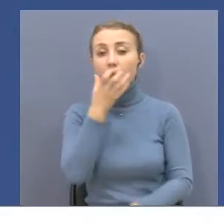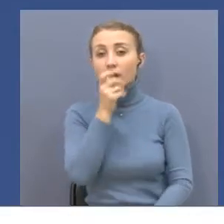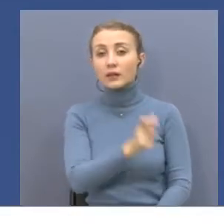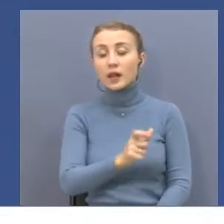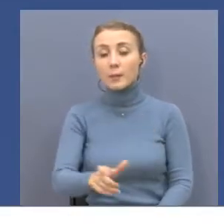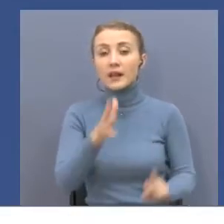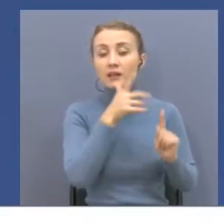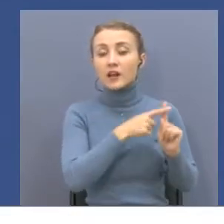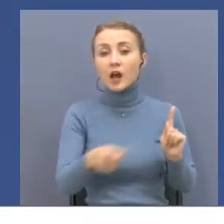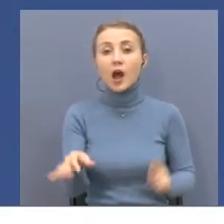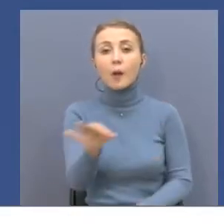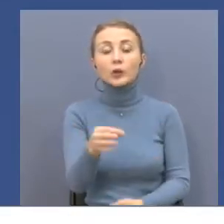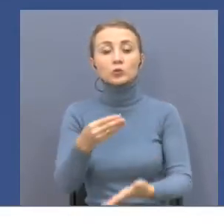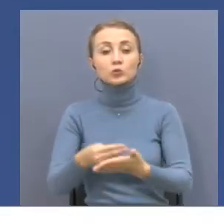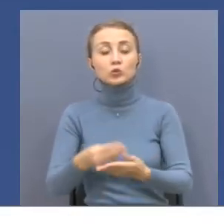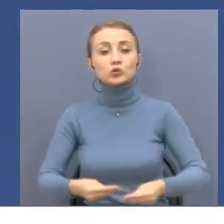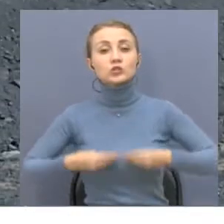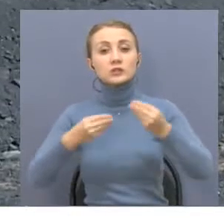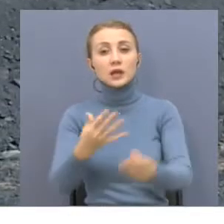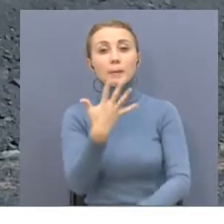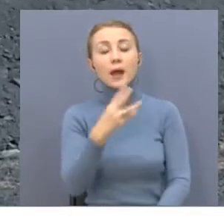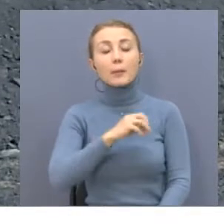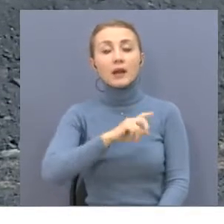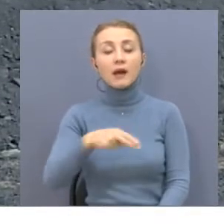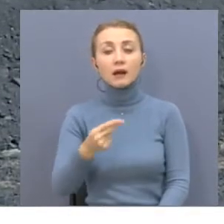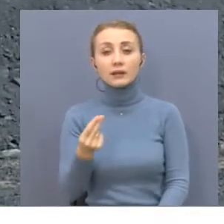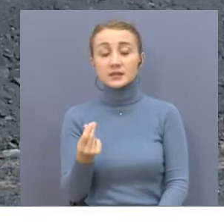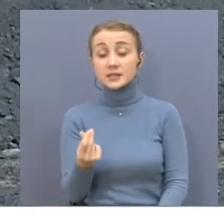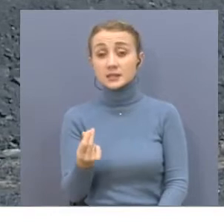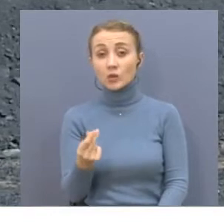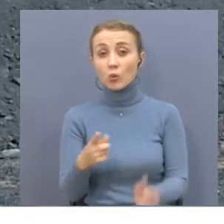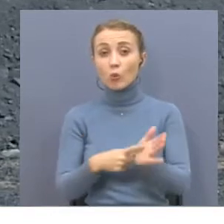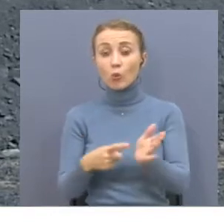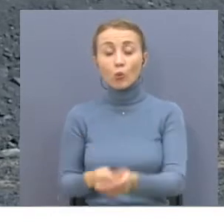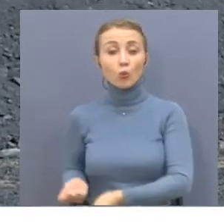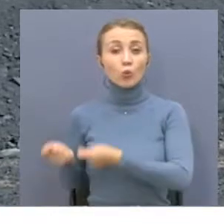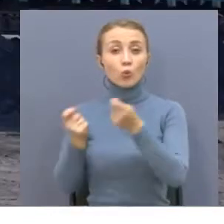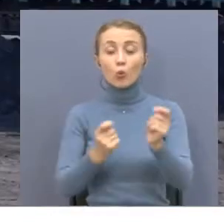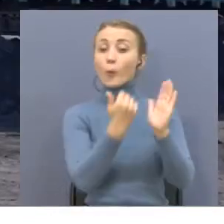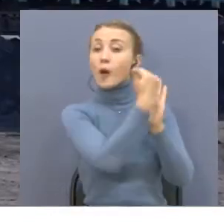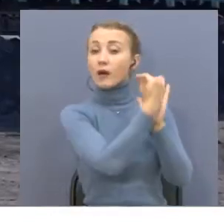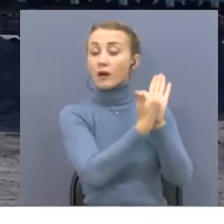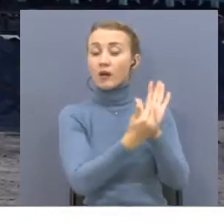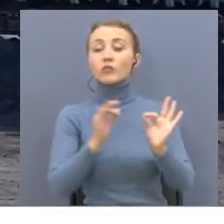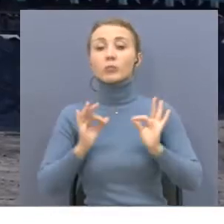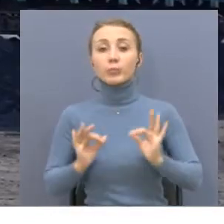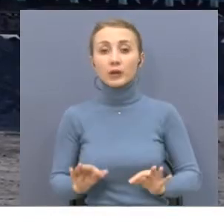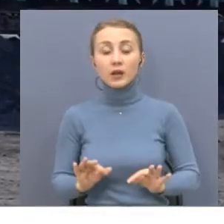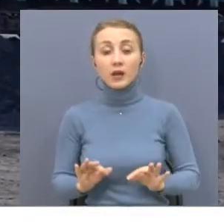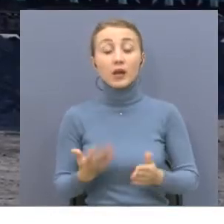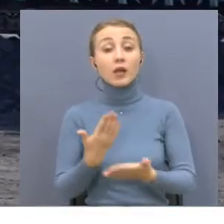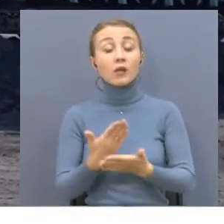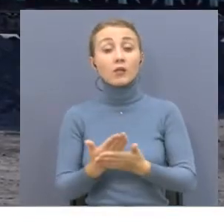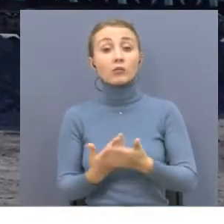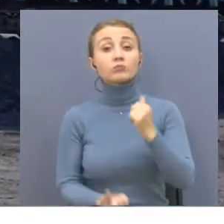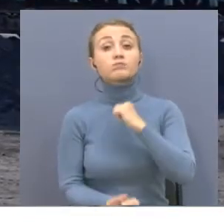5 миллиард теңге бөлінген. Өңірге қажетті көмір белгіленген кесте бойынша жеткізілуде. Егер көмір бағасының негізсіз өсуі